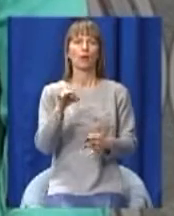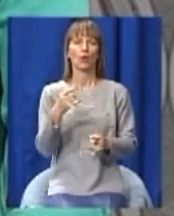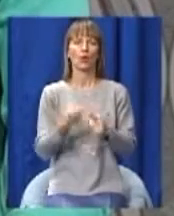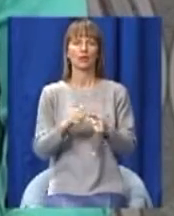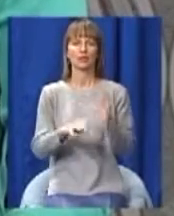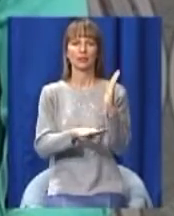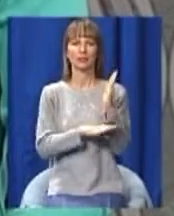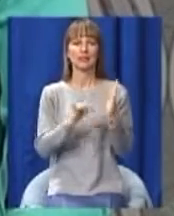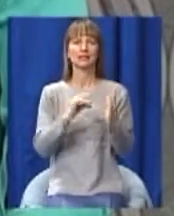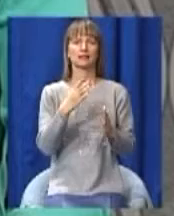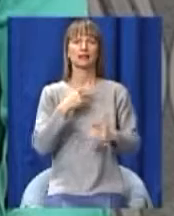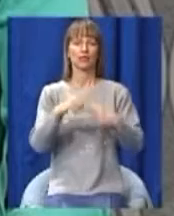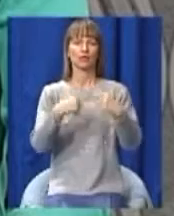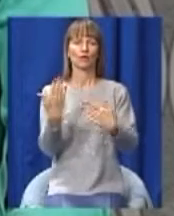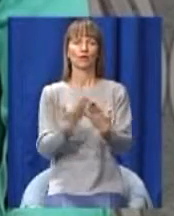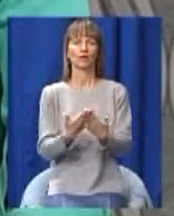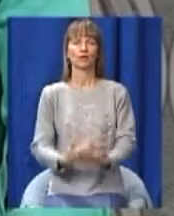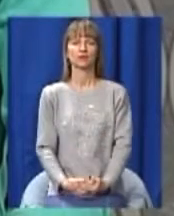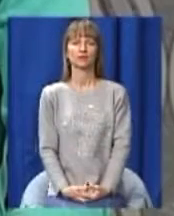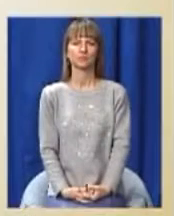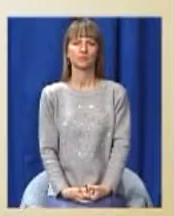дерево із нашої наступної рубрики.